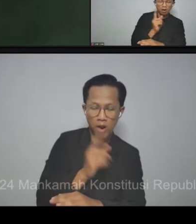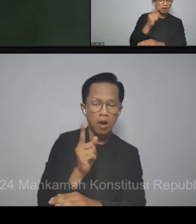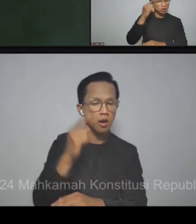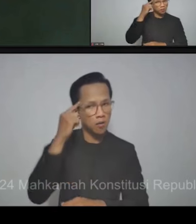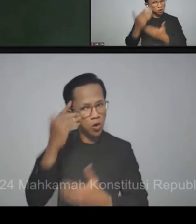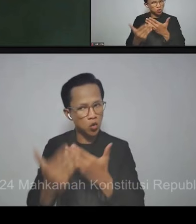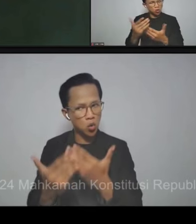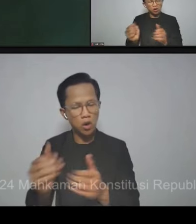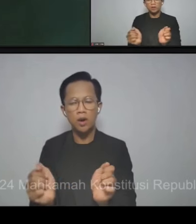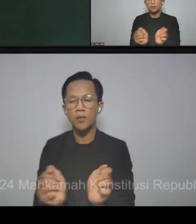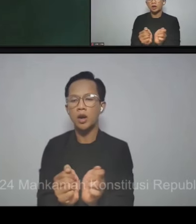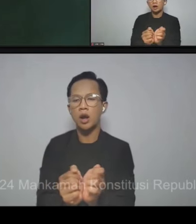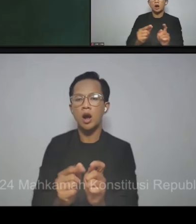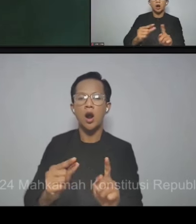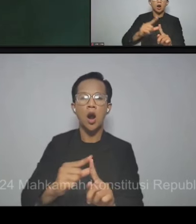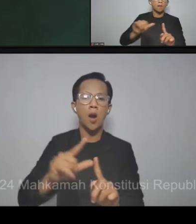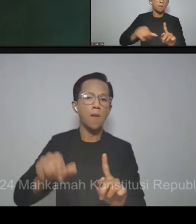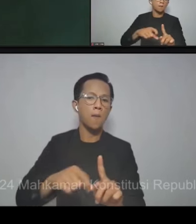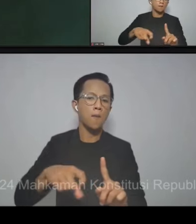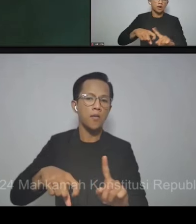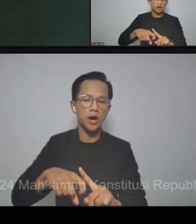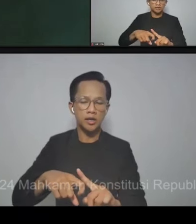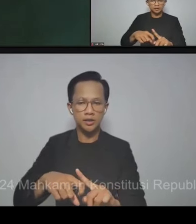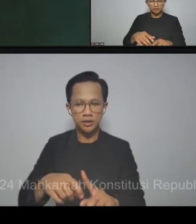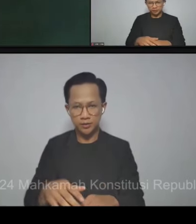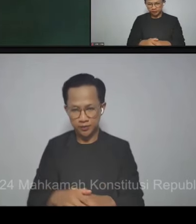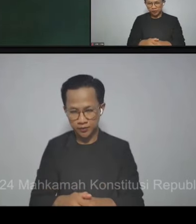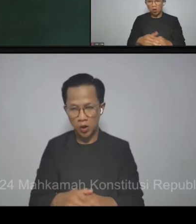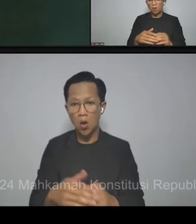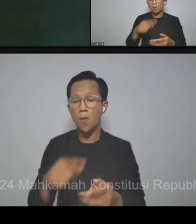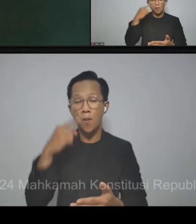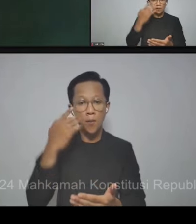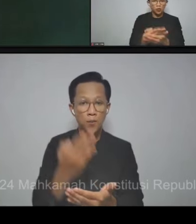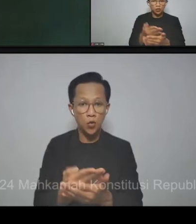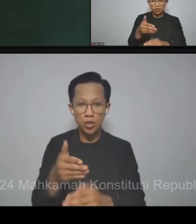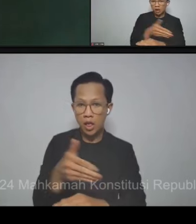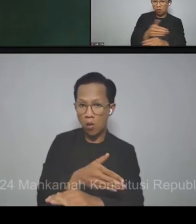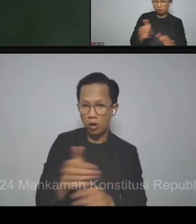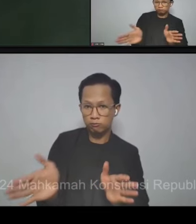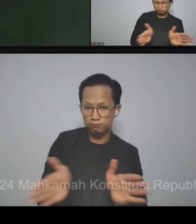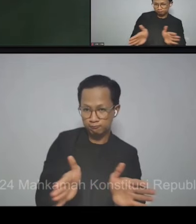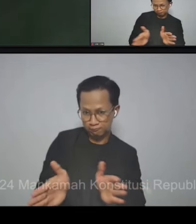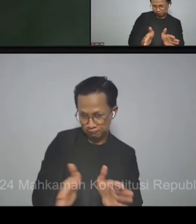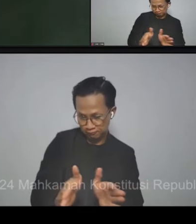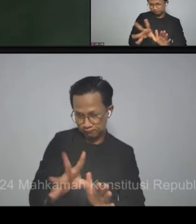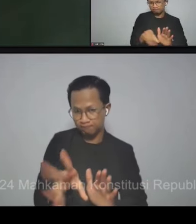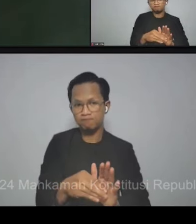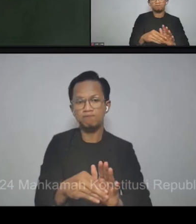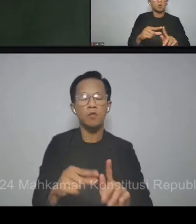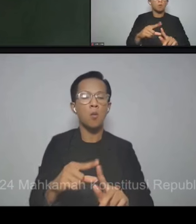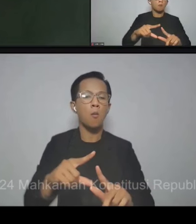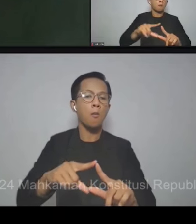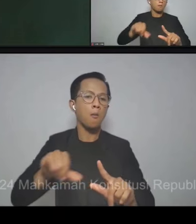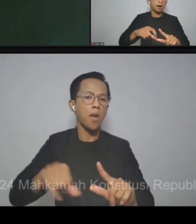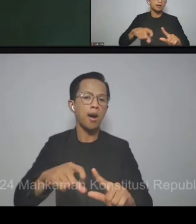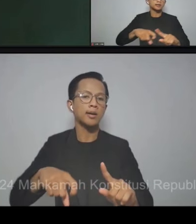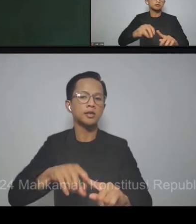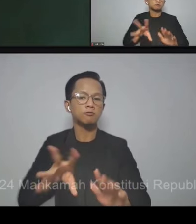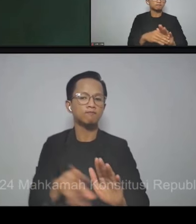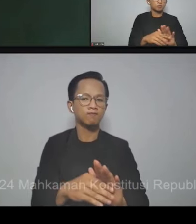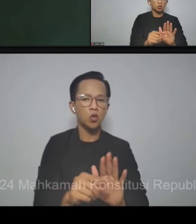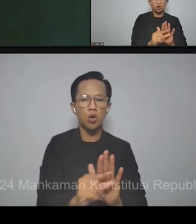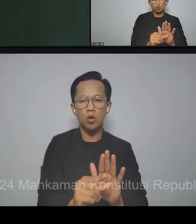pidana di bidang perpajakan pengaturan bukti permulaan sebagai bagian dari ketentuan pidana di bidang perpajakan baru diakomodasi dalam undang-undang 28